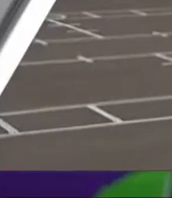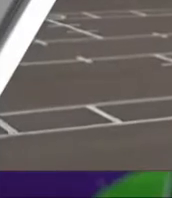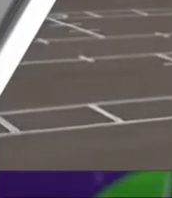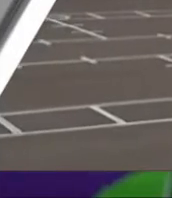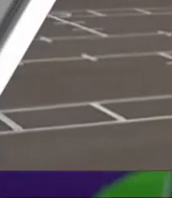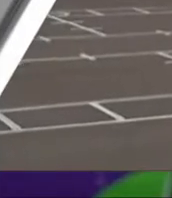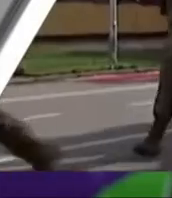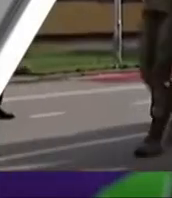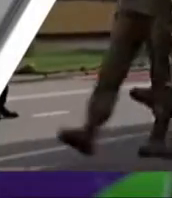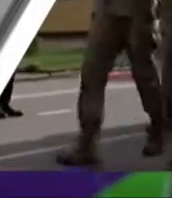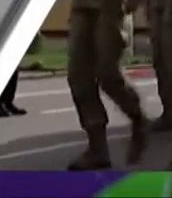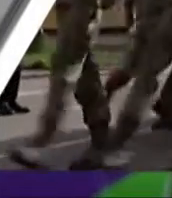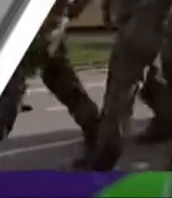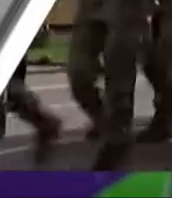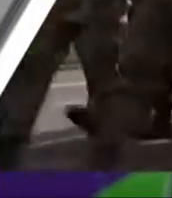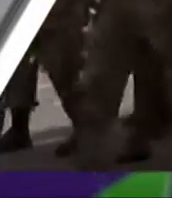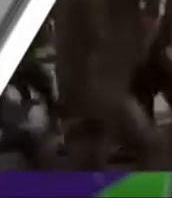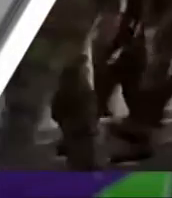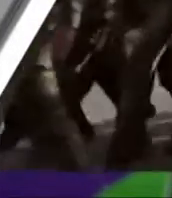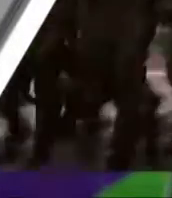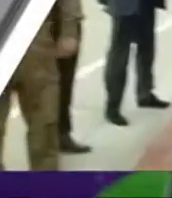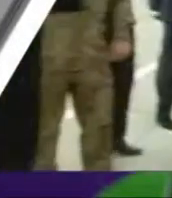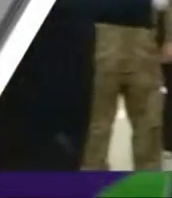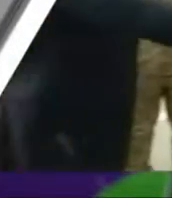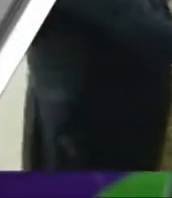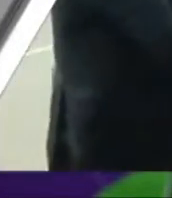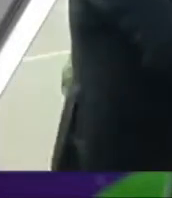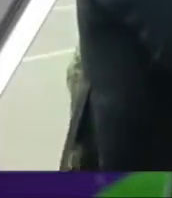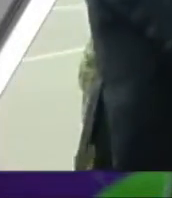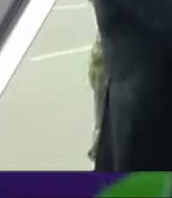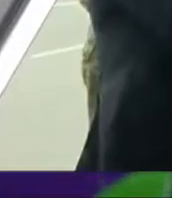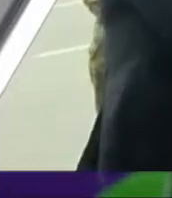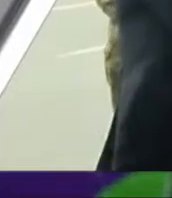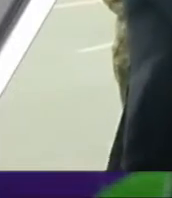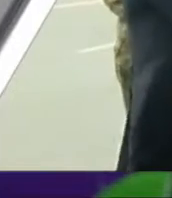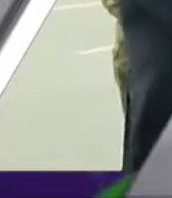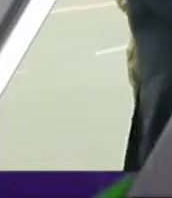Нові навчання з НАТО. До України прибув генеральний секретар Альянсу Єнс Столтенберг.